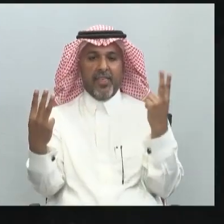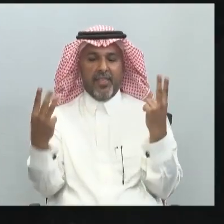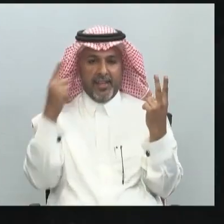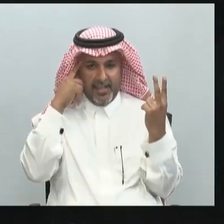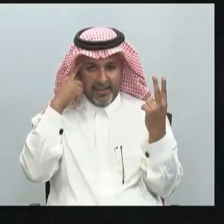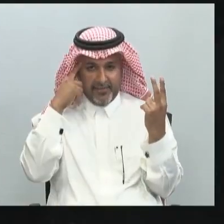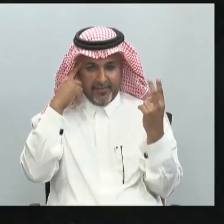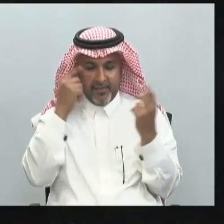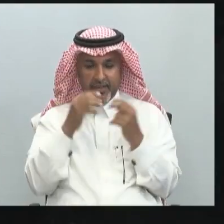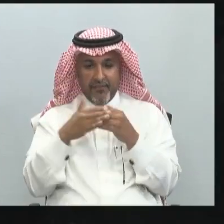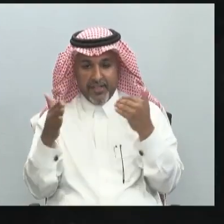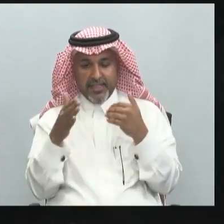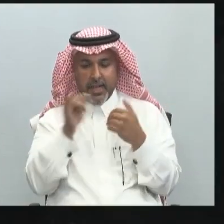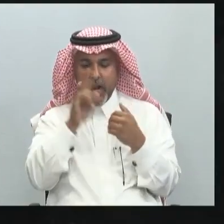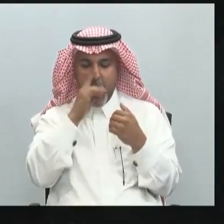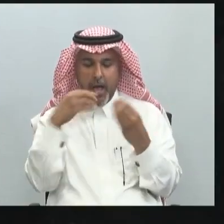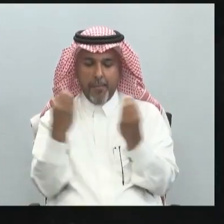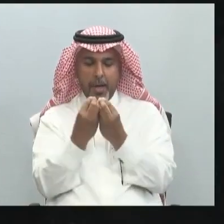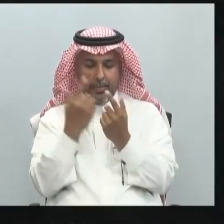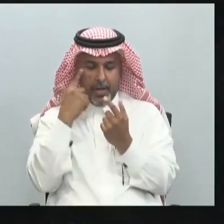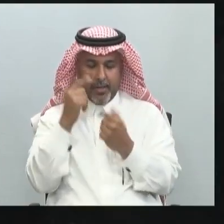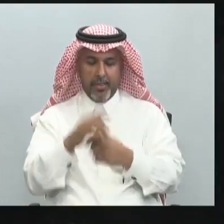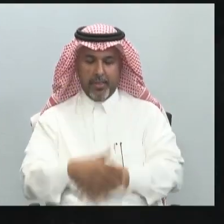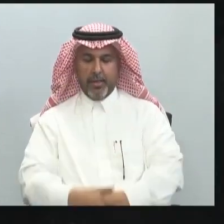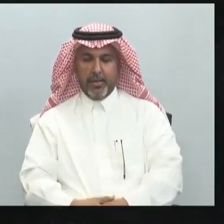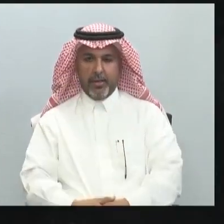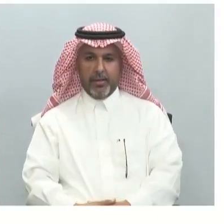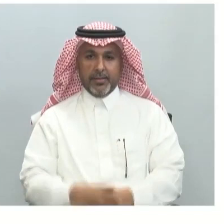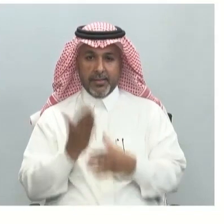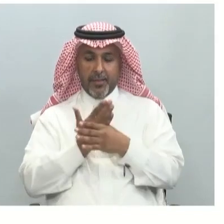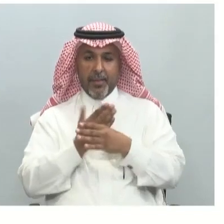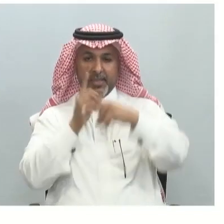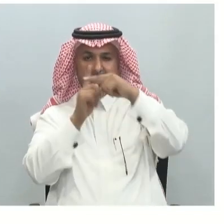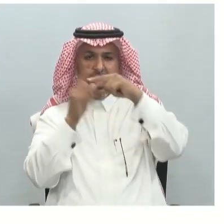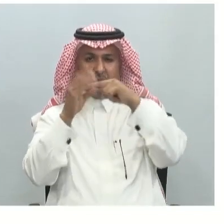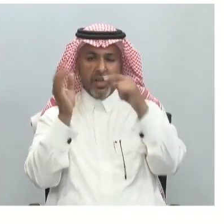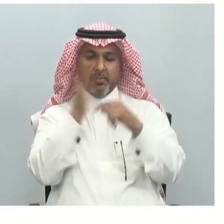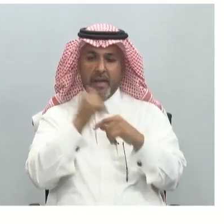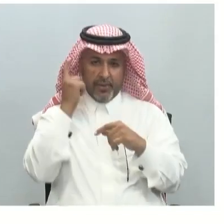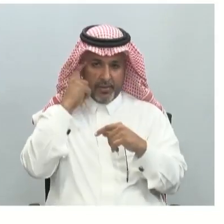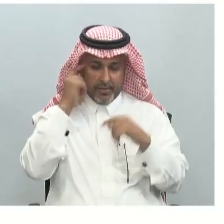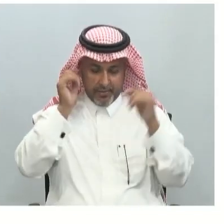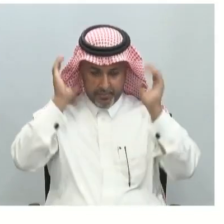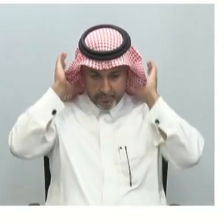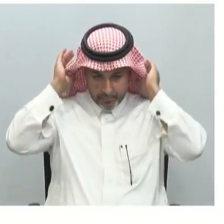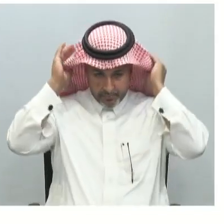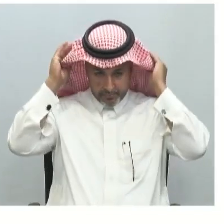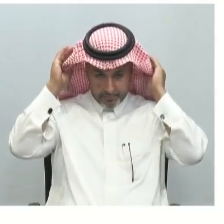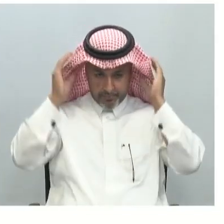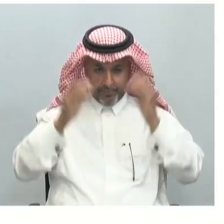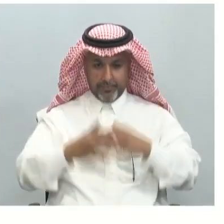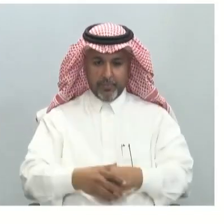الجمع او الطرحي لتفصل بين الحدود بعدين طبعا راح انزل نفس الاشاره اللي هنا زائد اثنين